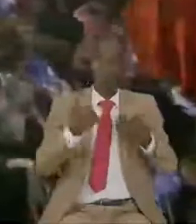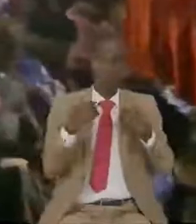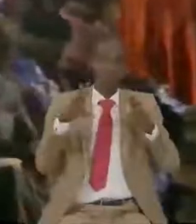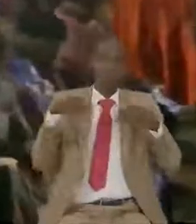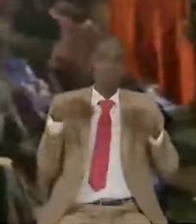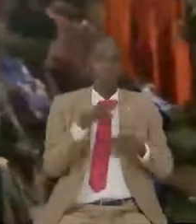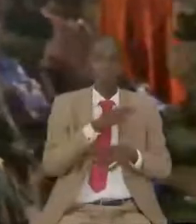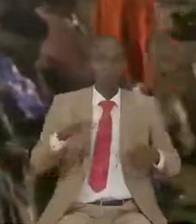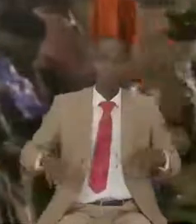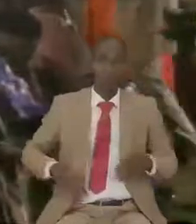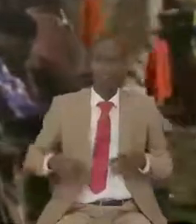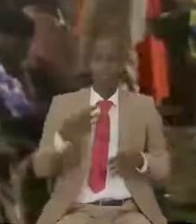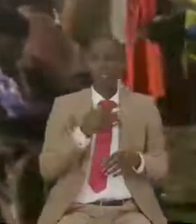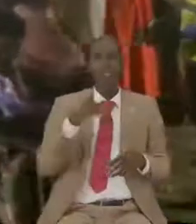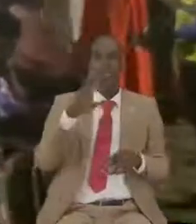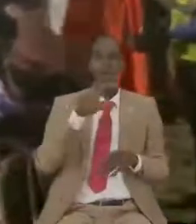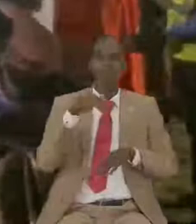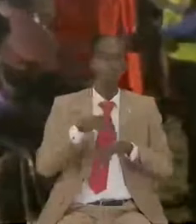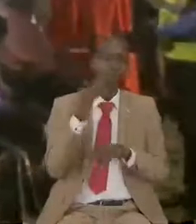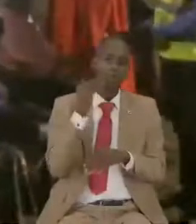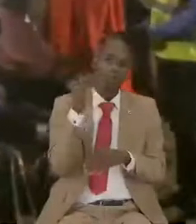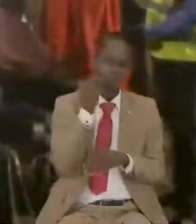234 91 54 44 92 63. Prêt à envoyer votre nom